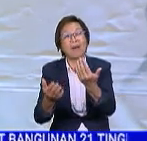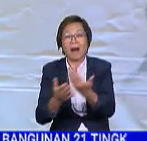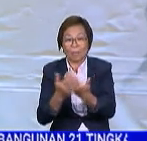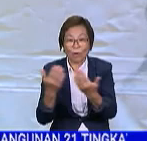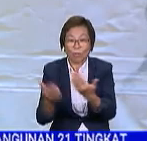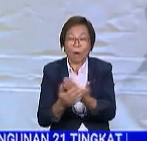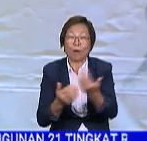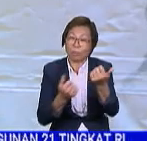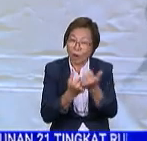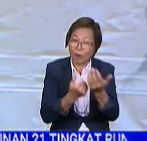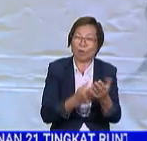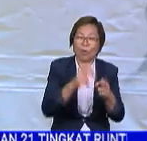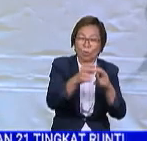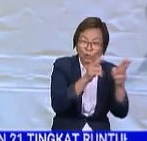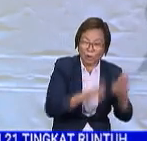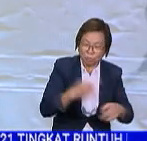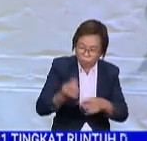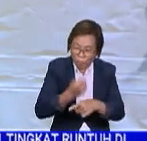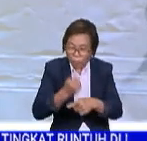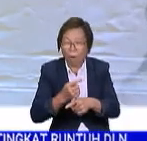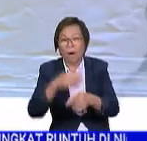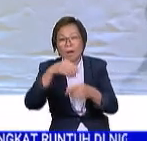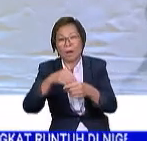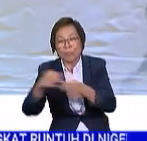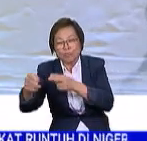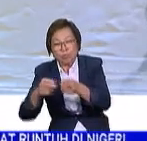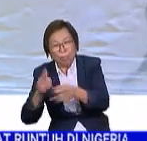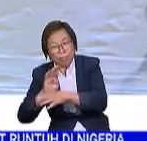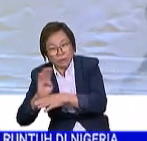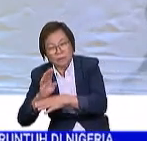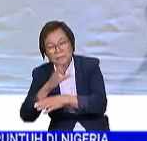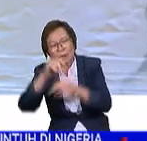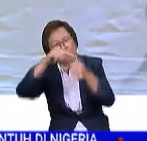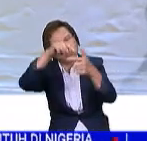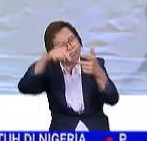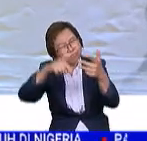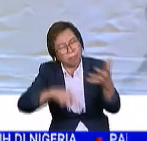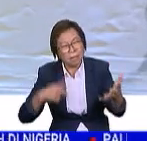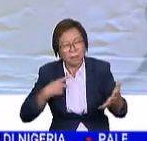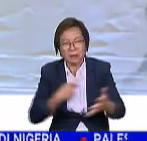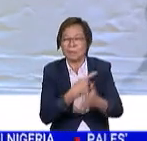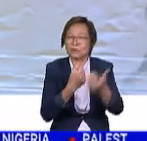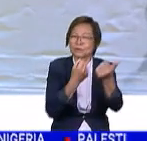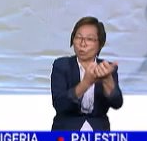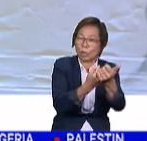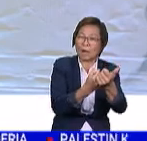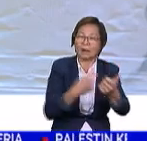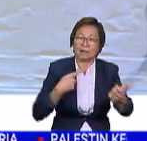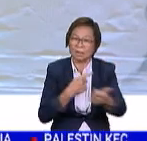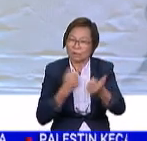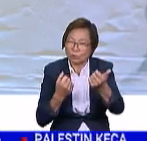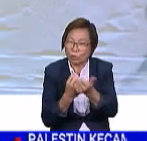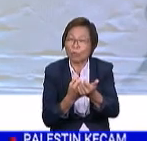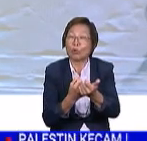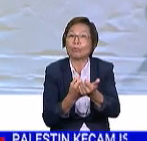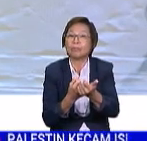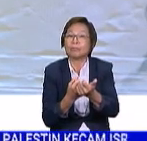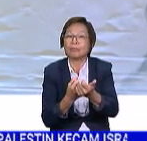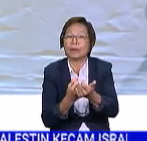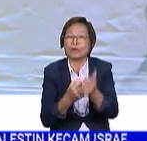kita lahirkan melalui program latihan, pembangunan bisnes dan sebagainya, kita sokong dengan kemudahan-kemudahan sokongan